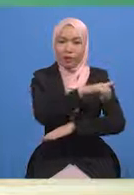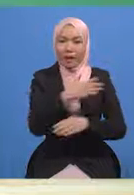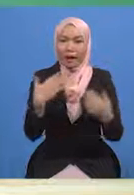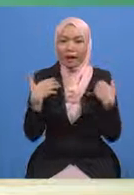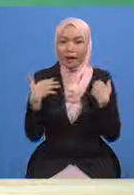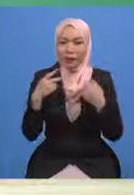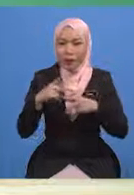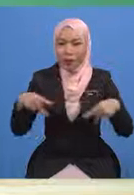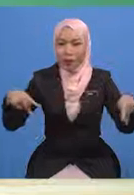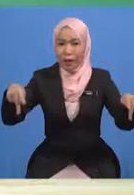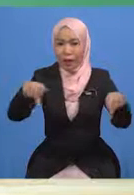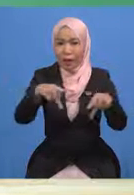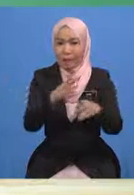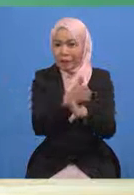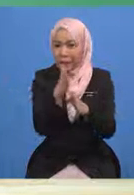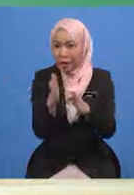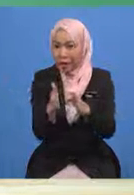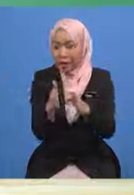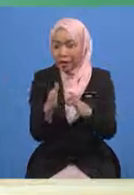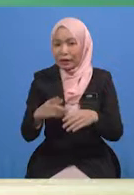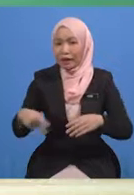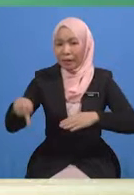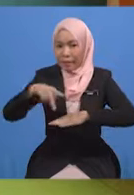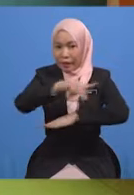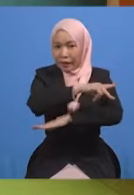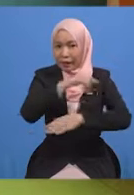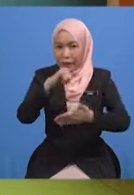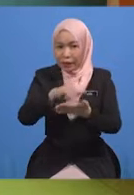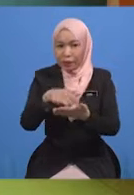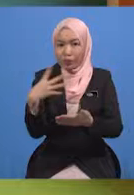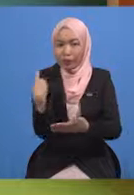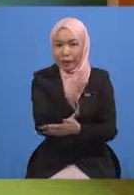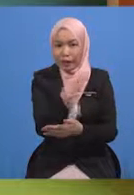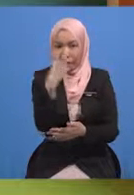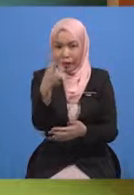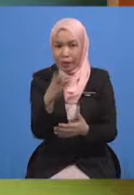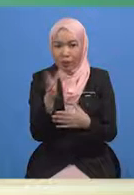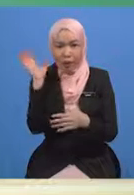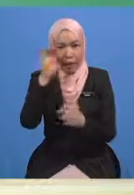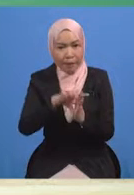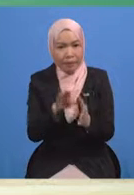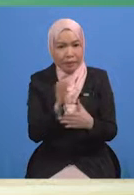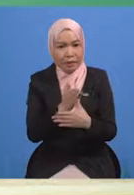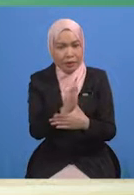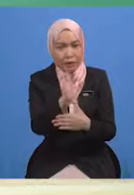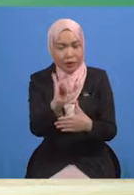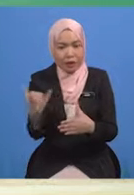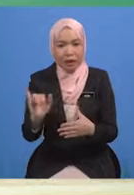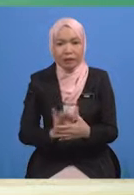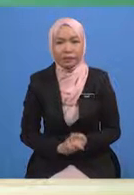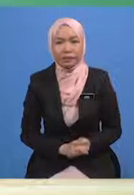sebuah kolam bersebelahan dengan pantai itu. Kita lihat gambar seterusnya.